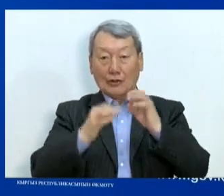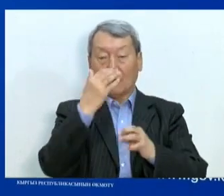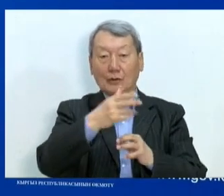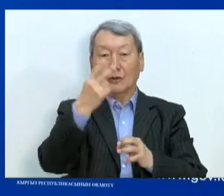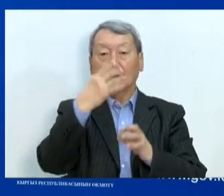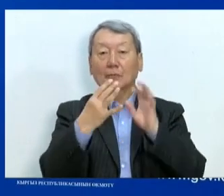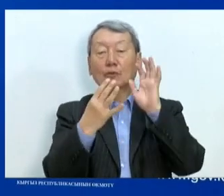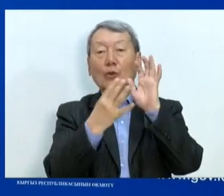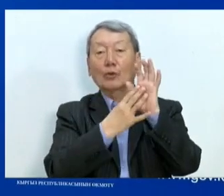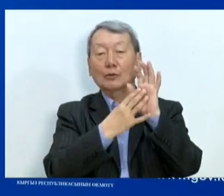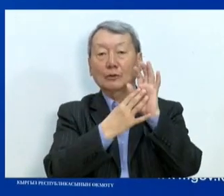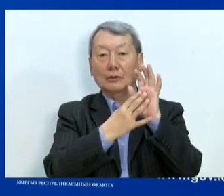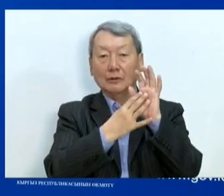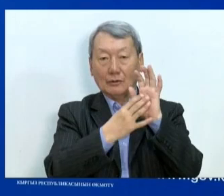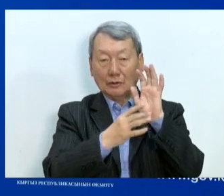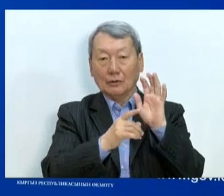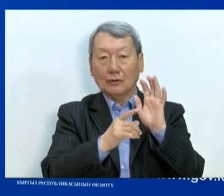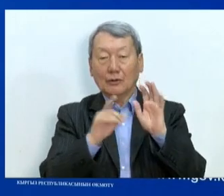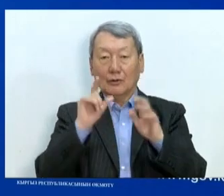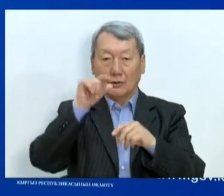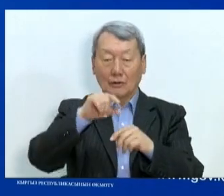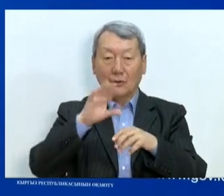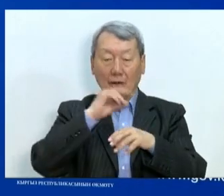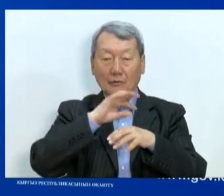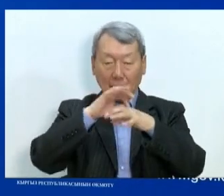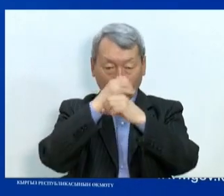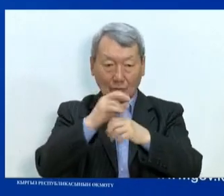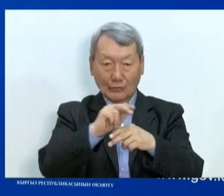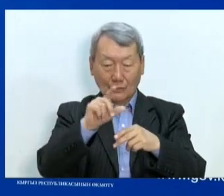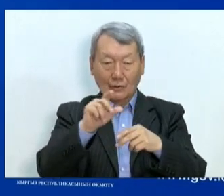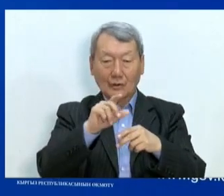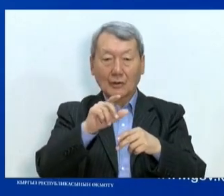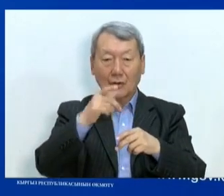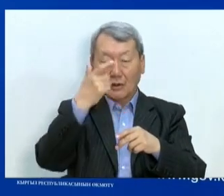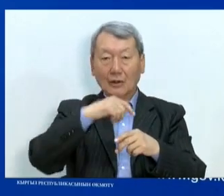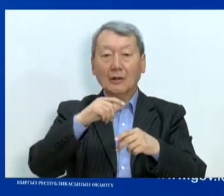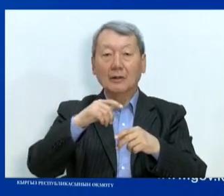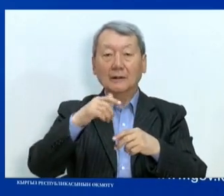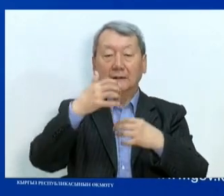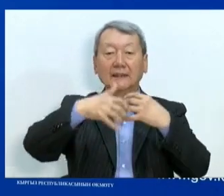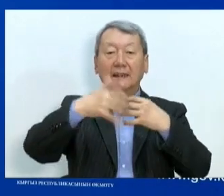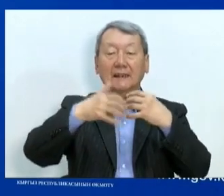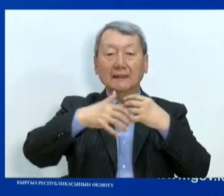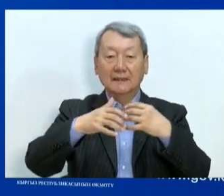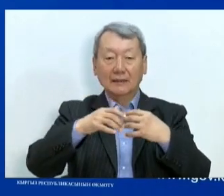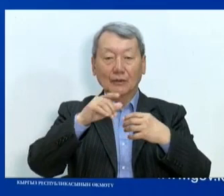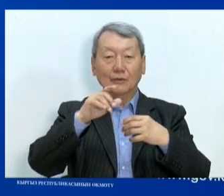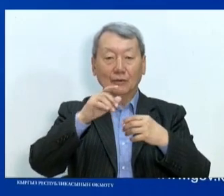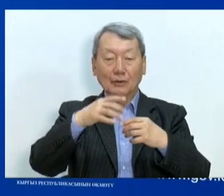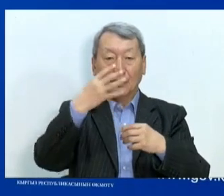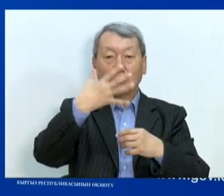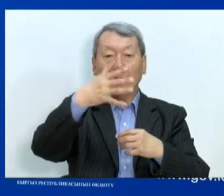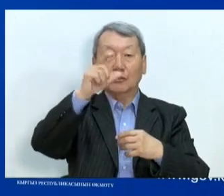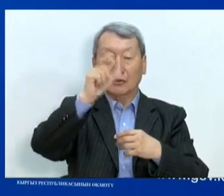29 ошо жугузуп алды, дарыланып жатышат. Өз дагы орто медицина